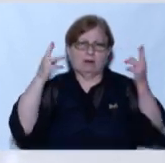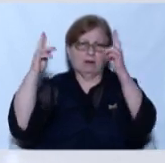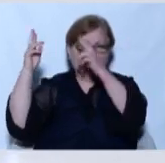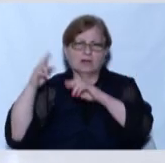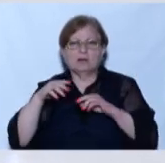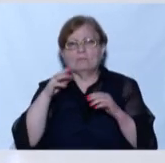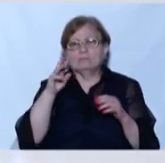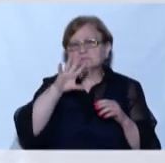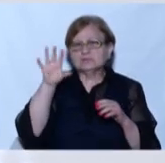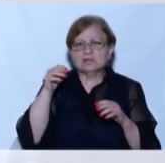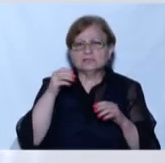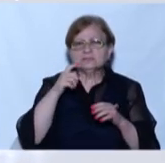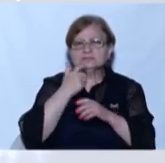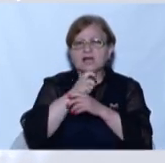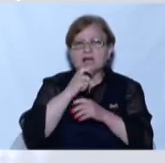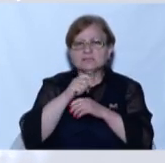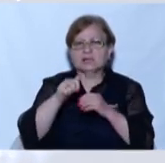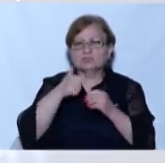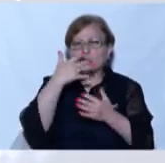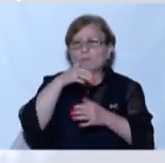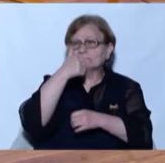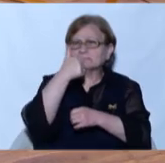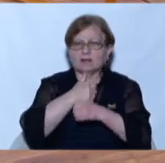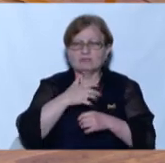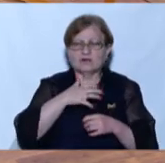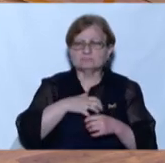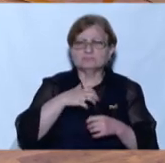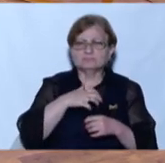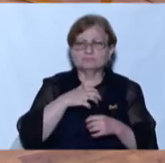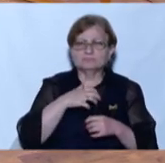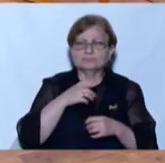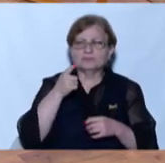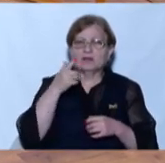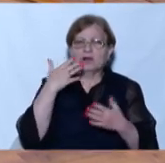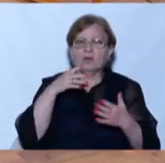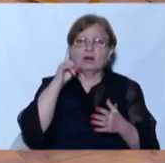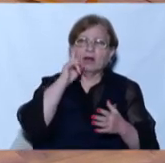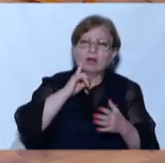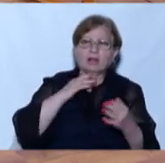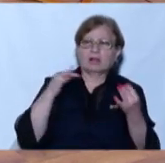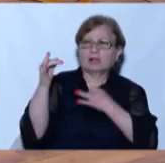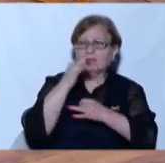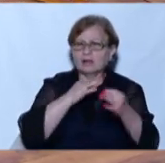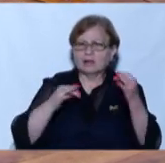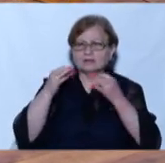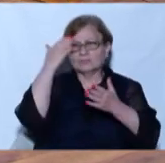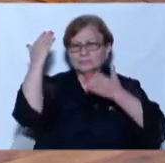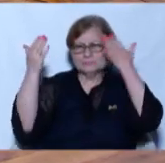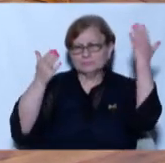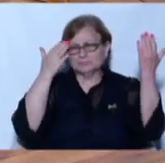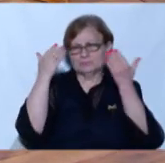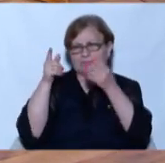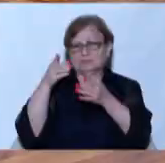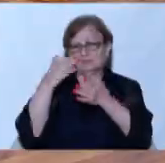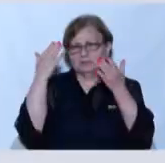როდესაც აი ძალიან წინაპლანზე შემოდის აი ხორციელის იამონებების მეტიც ამ საუკუნეს